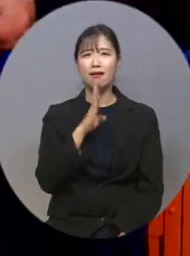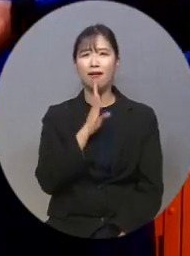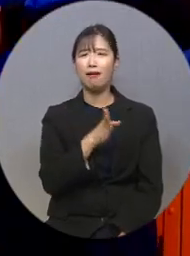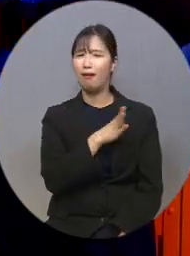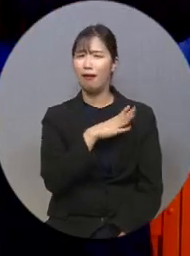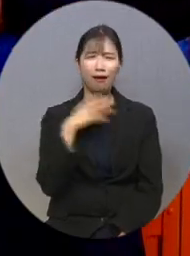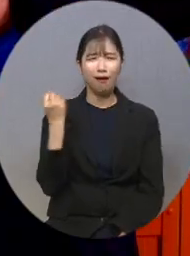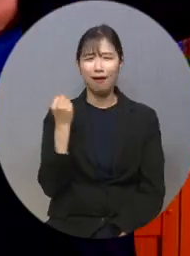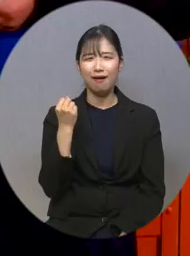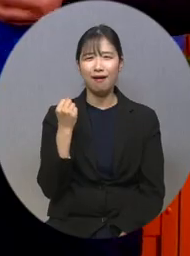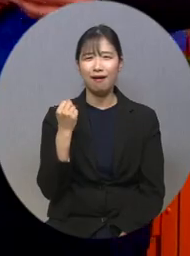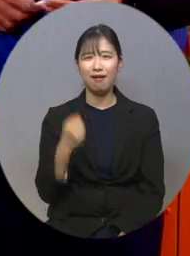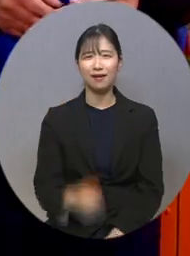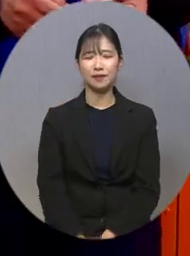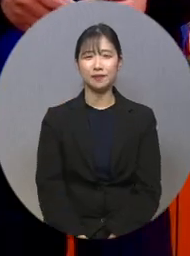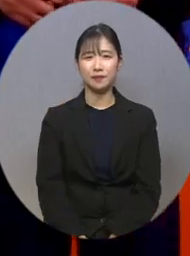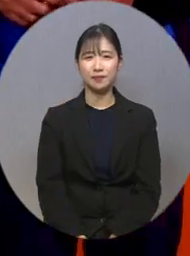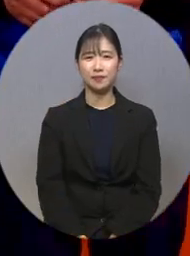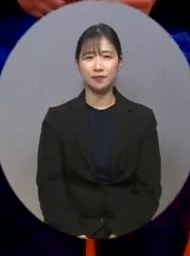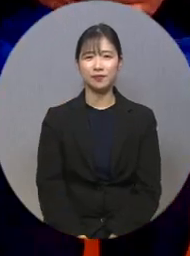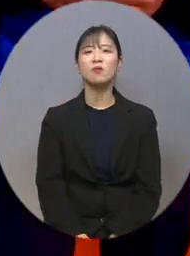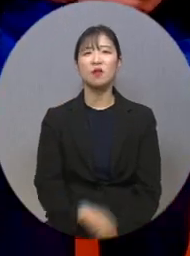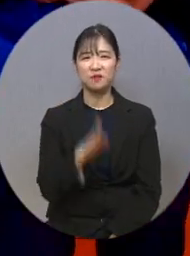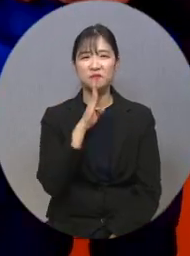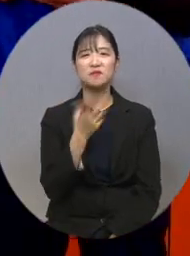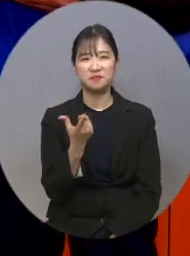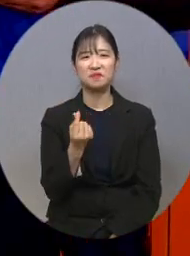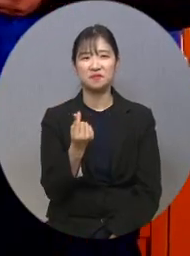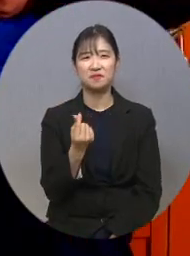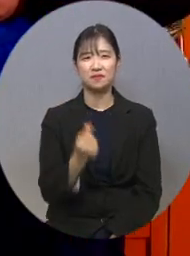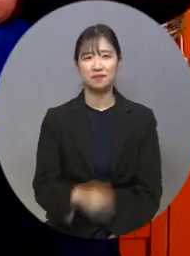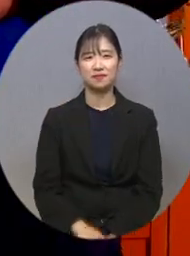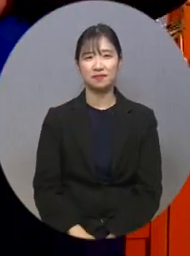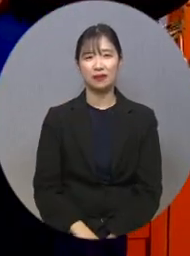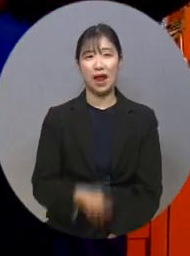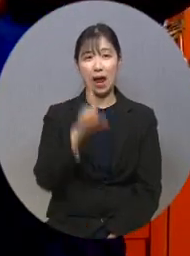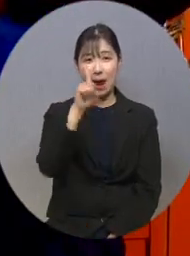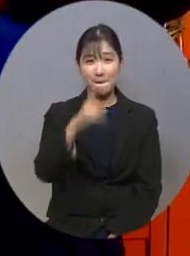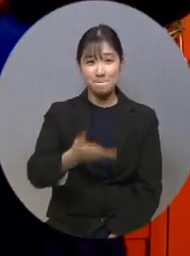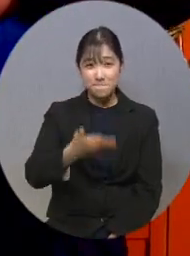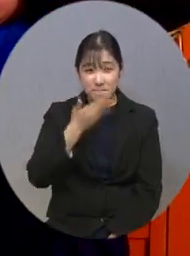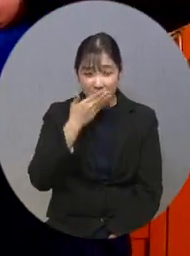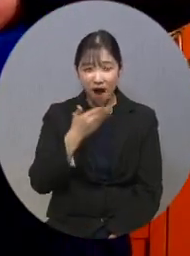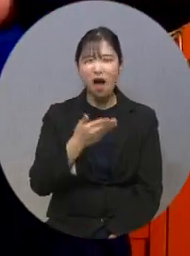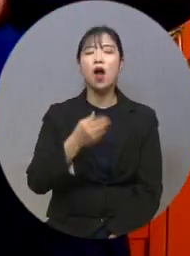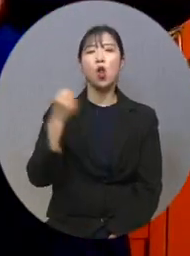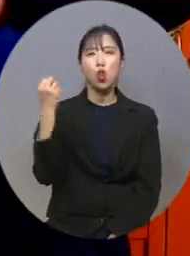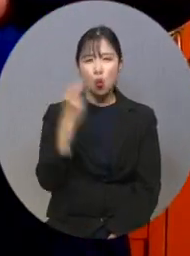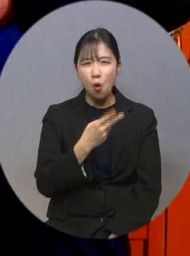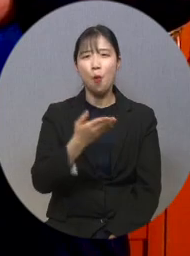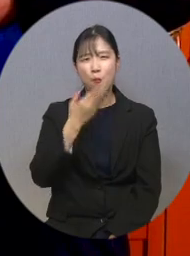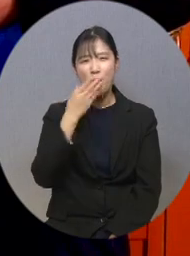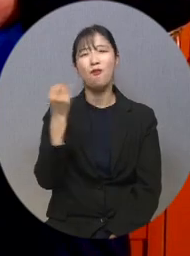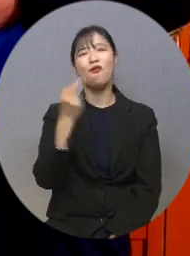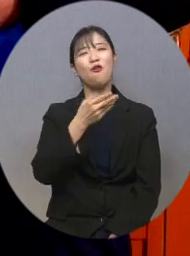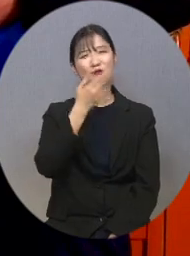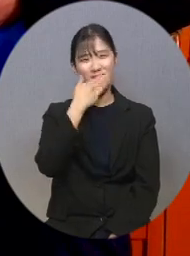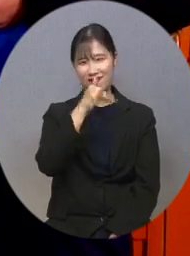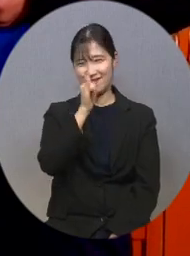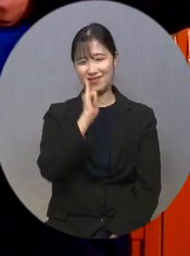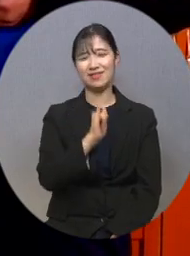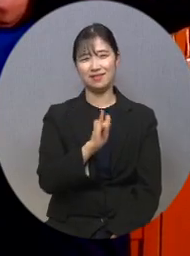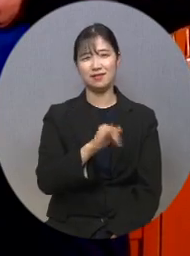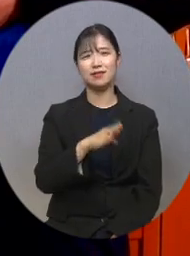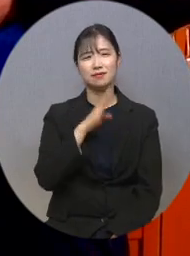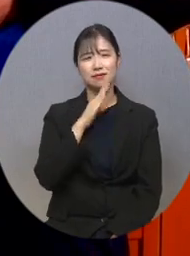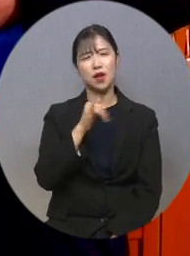찌르는 알싸한 맛. 맞아 맞아. 그래서 한번 드셔보신 분들은 또다시 네. 찾고 또다시 찾고 이렇게